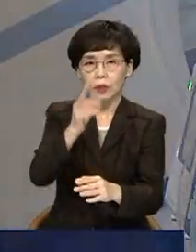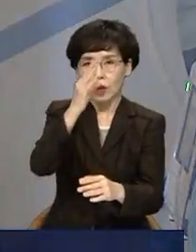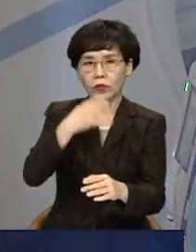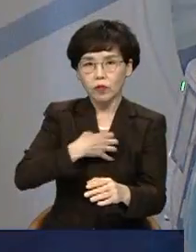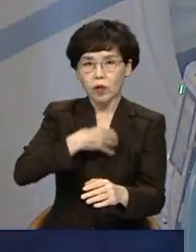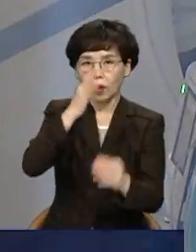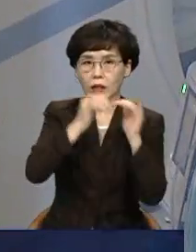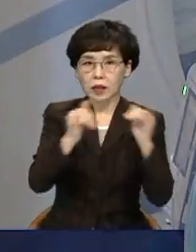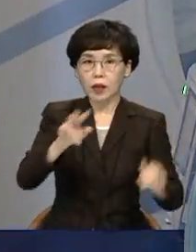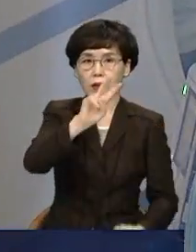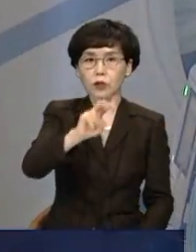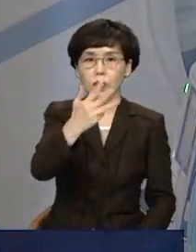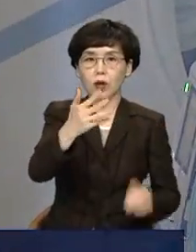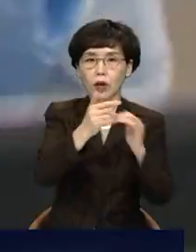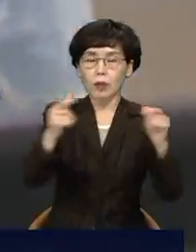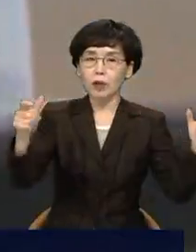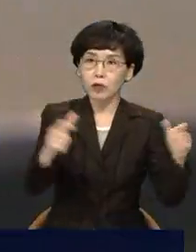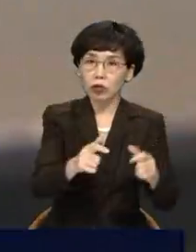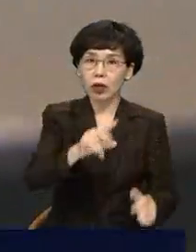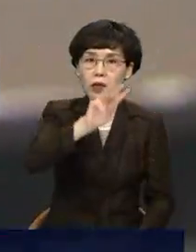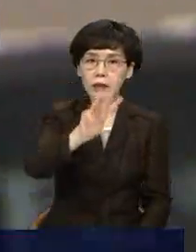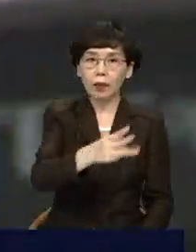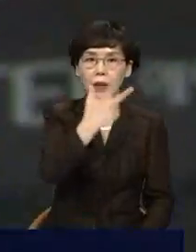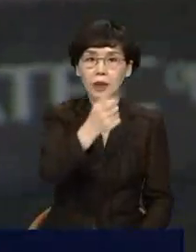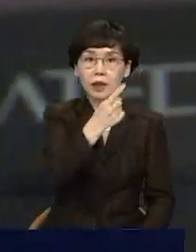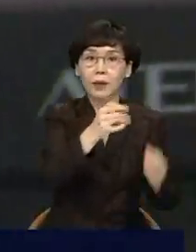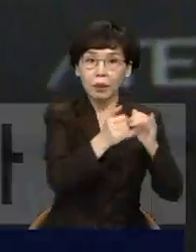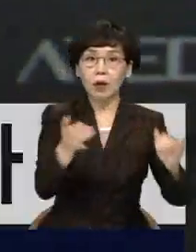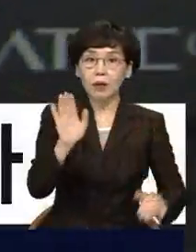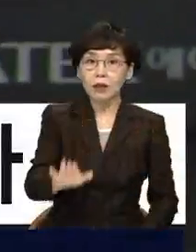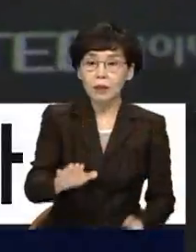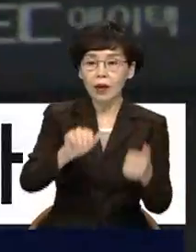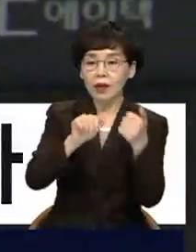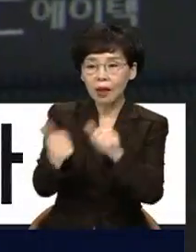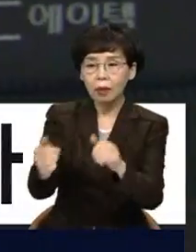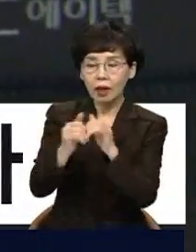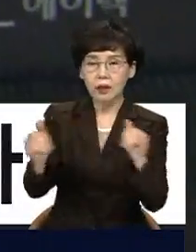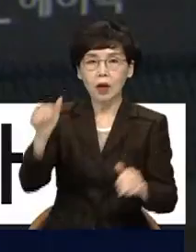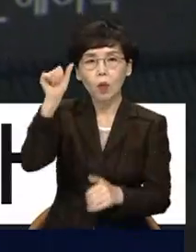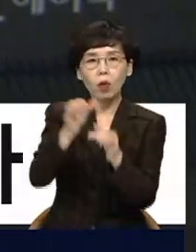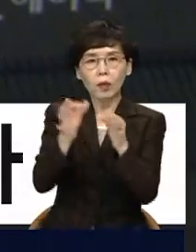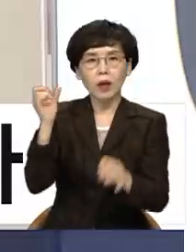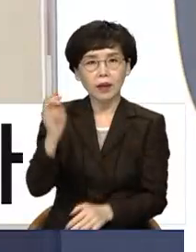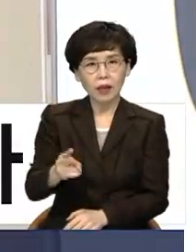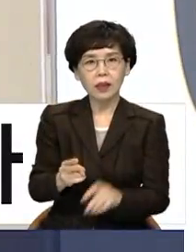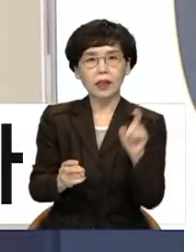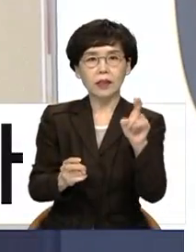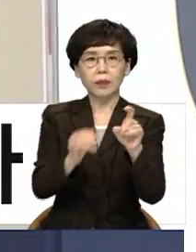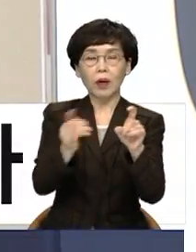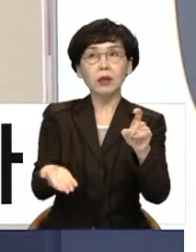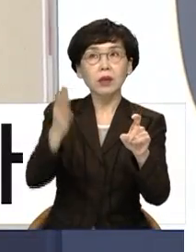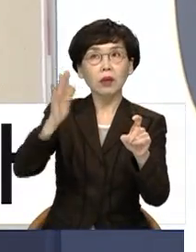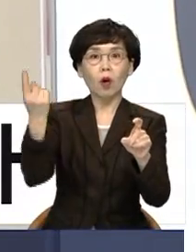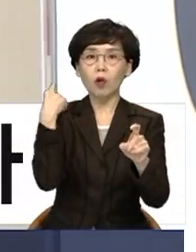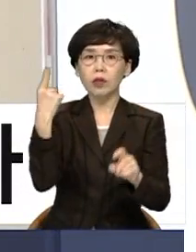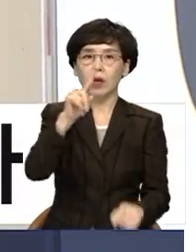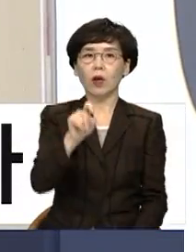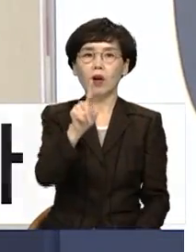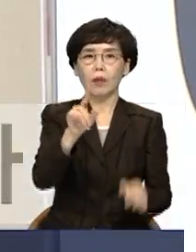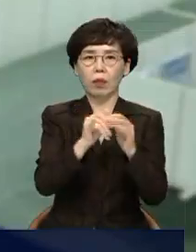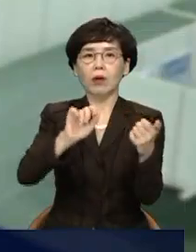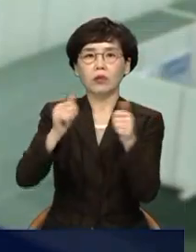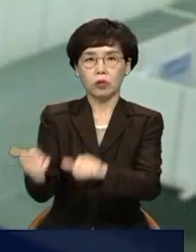전날보다 28명 출하 든 300일은 한 명이 있지만 사망 환자 는 5일 만에 다시 두자리 순으로 어제 하루 11 명의